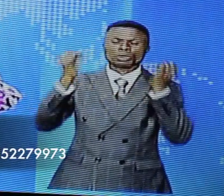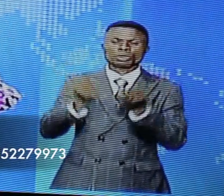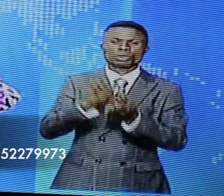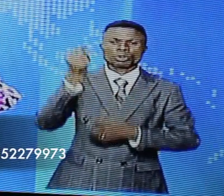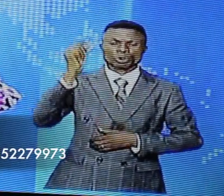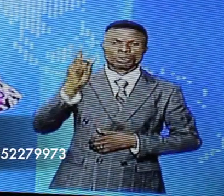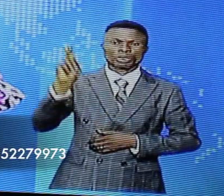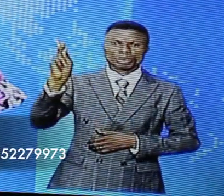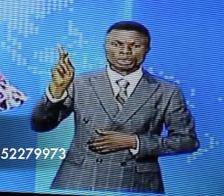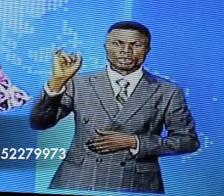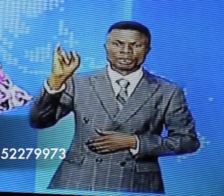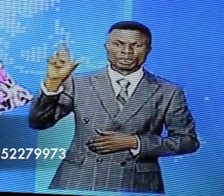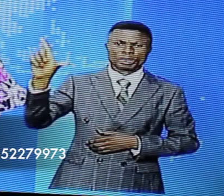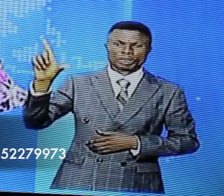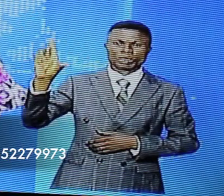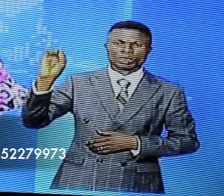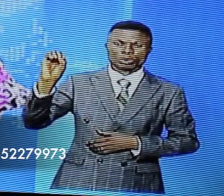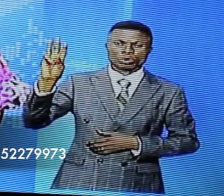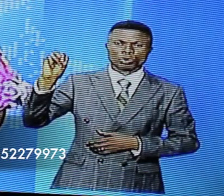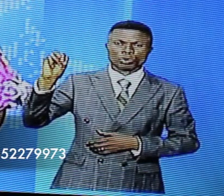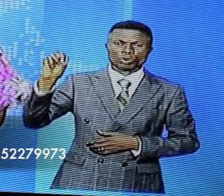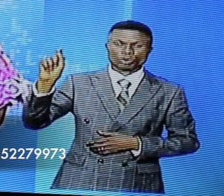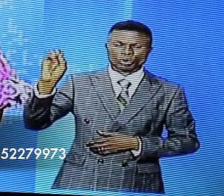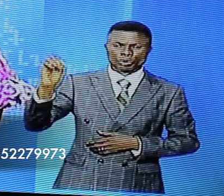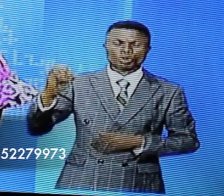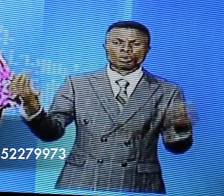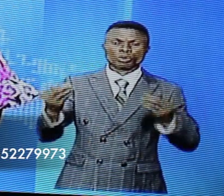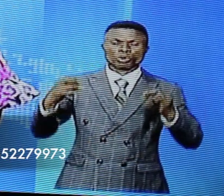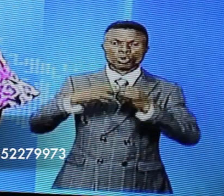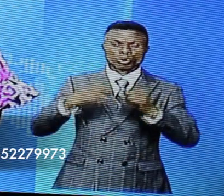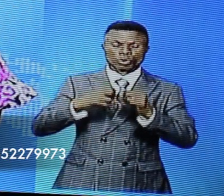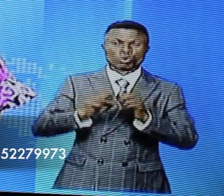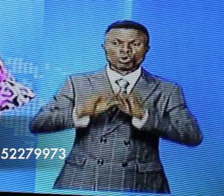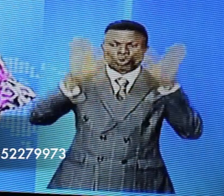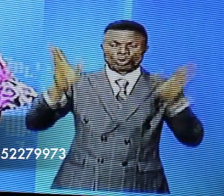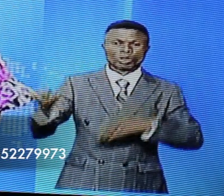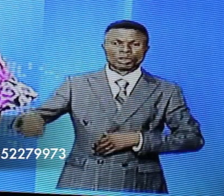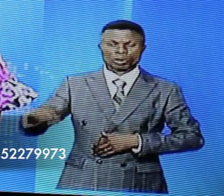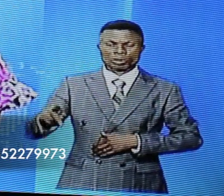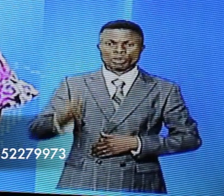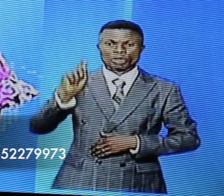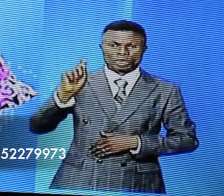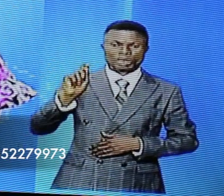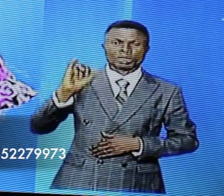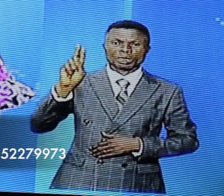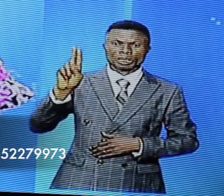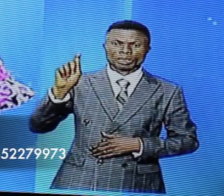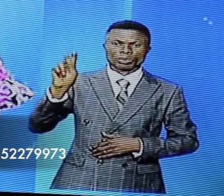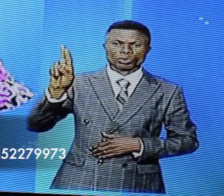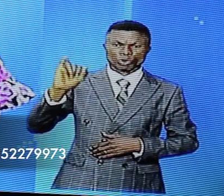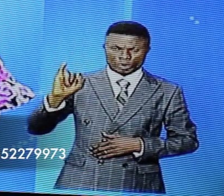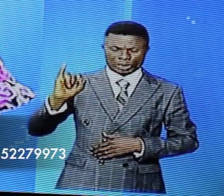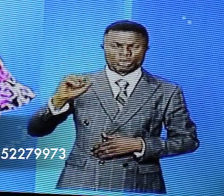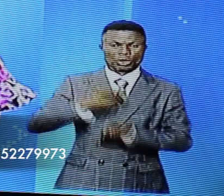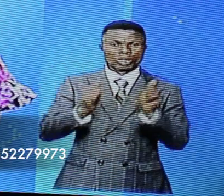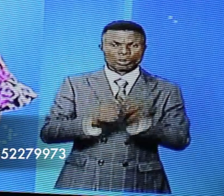de Kilomoto, ce qui montre grâce à l'électrification de ces installations dans la province de l'Ituri. La question était au cœur